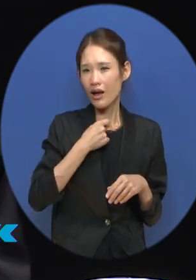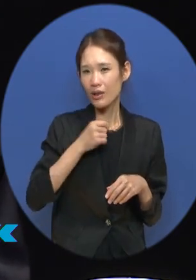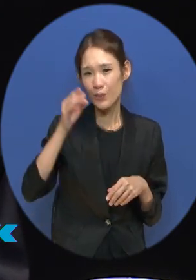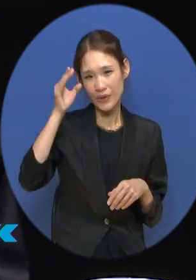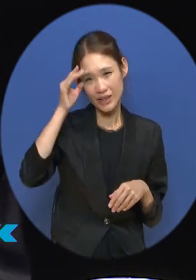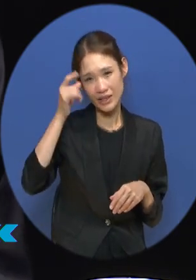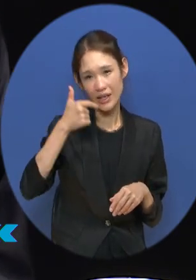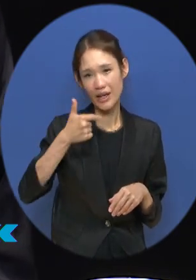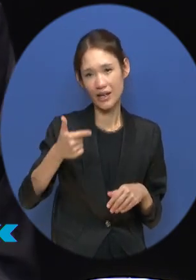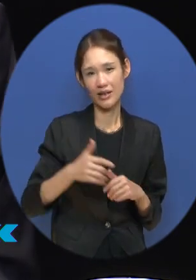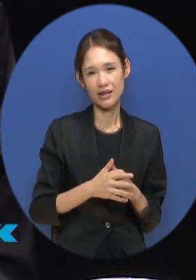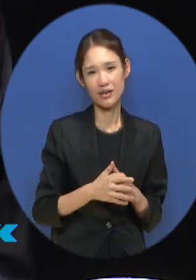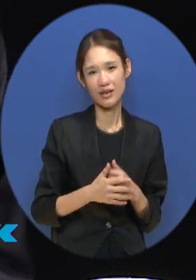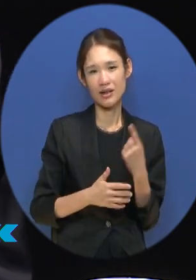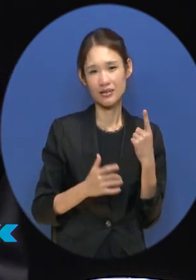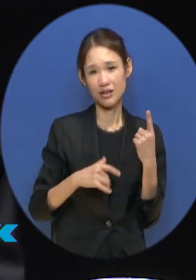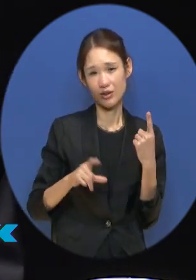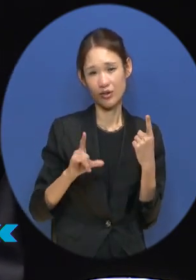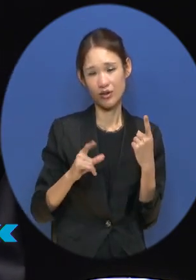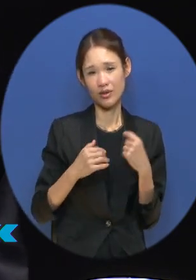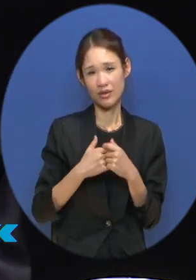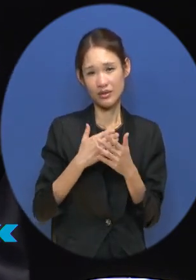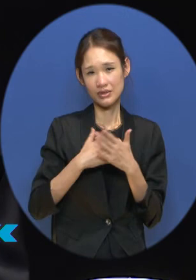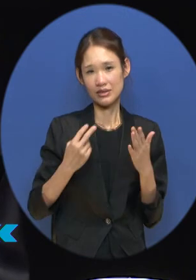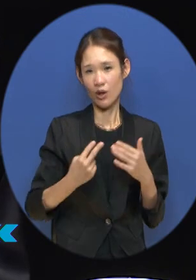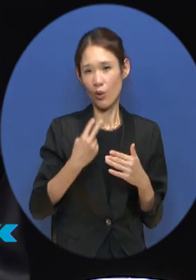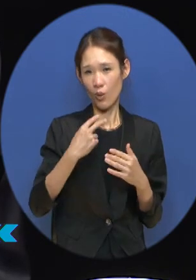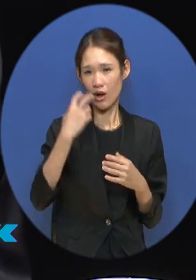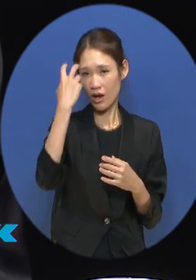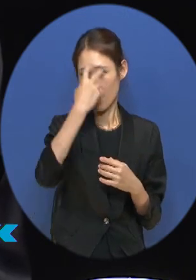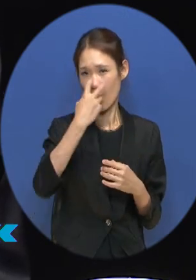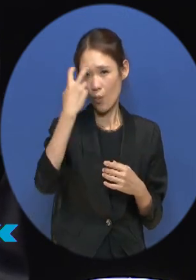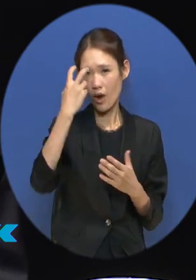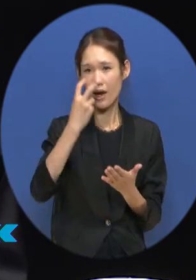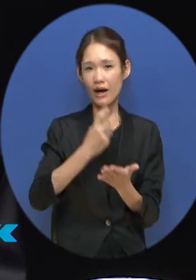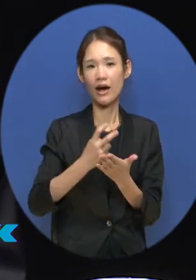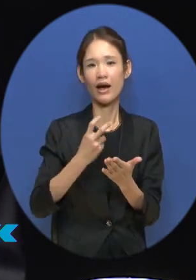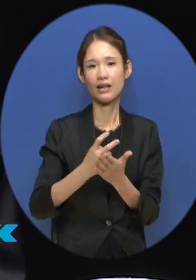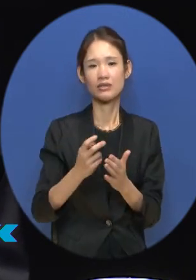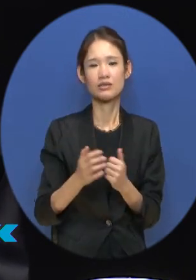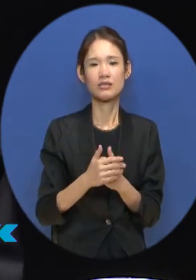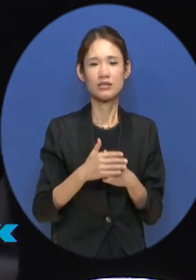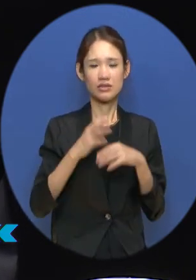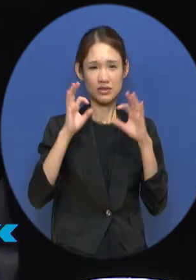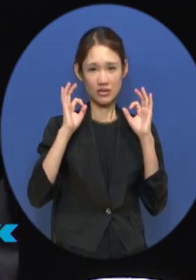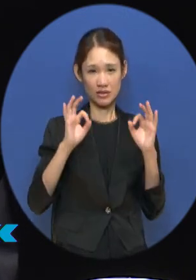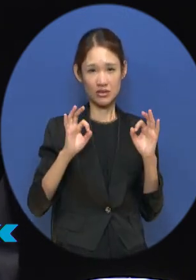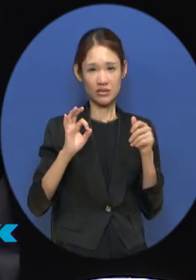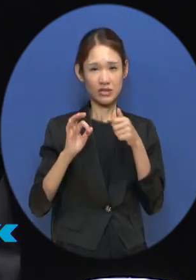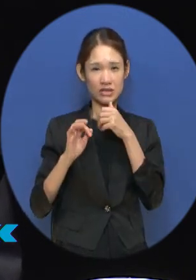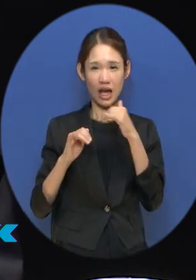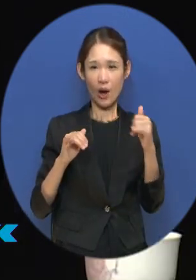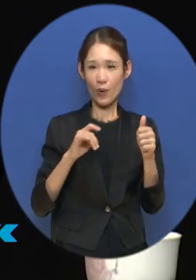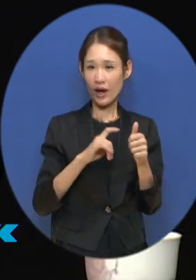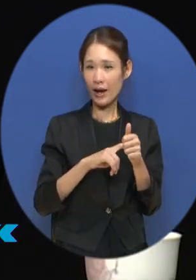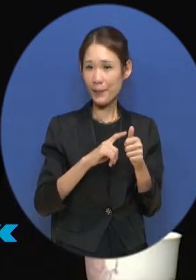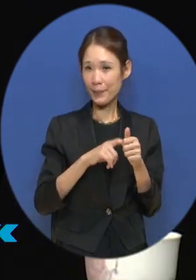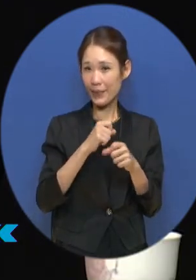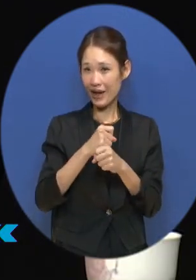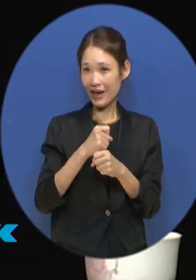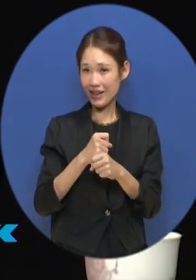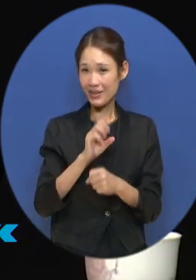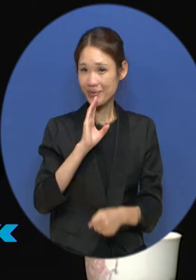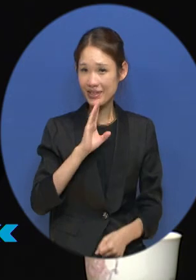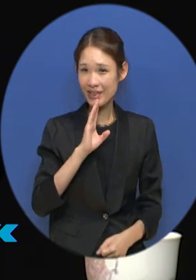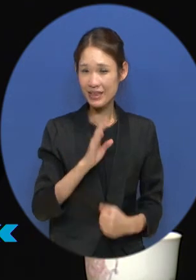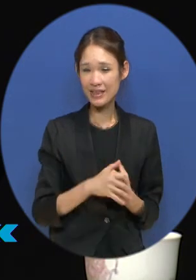기대하고요. 그냥 또 하나는 이제 실내 공기질 관리사 제도가 예. 제가 볼 때는 우리 예. 사회자님이 만드신 걸로